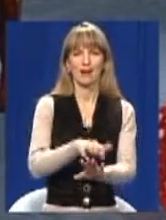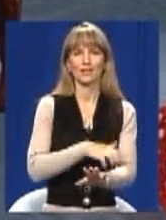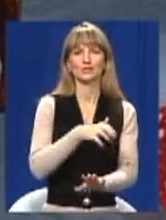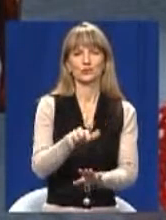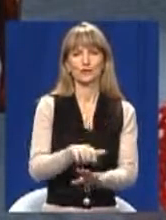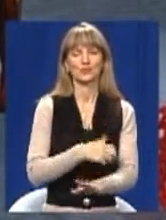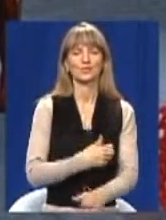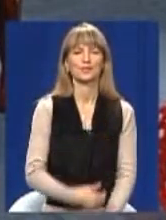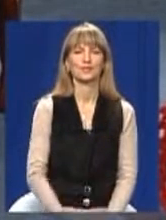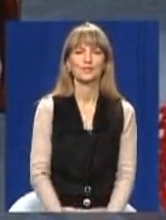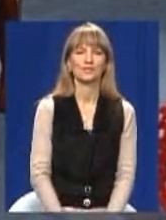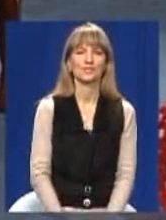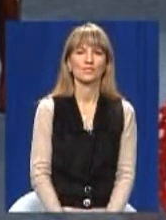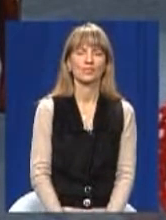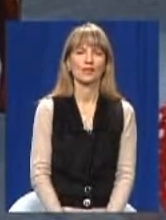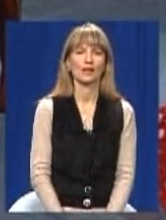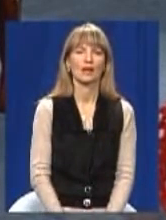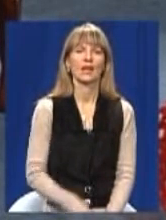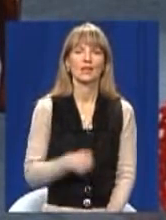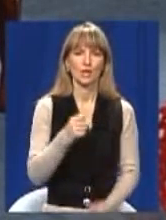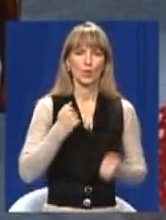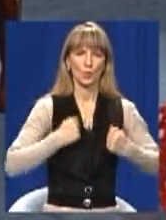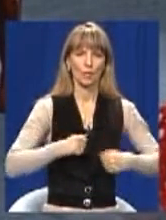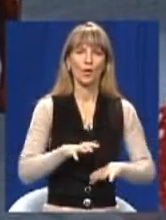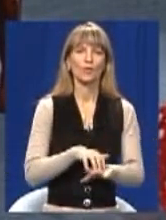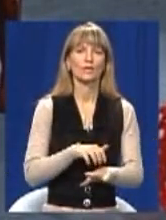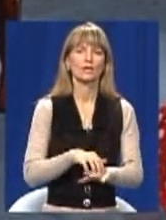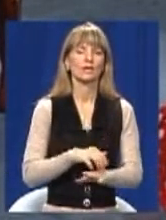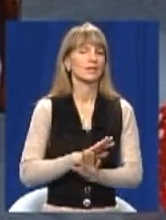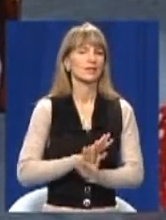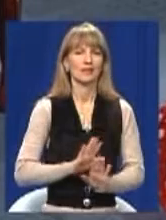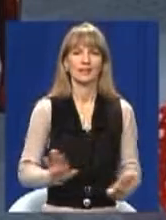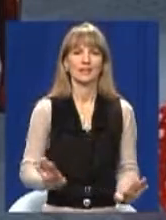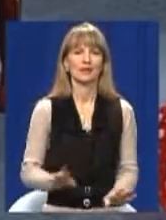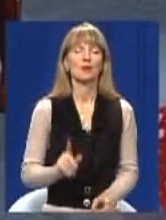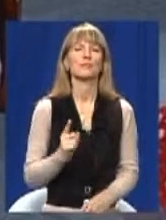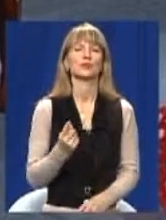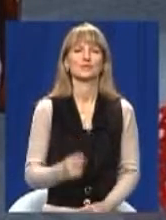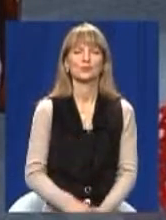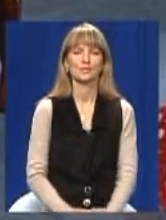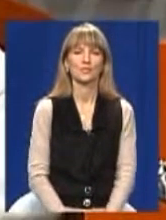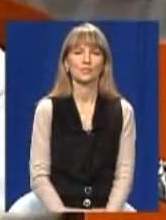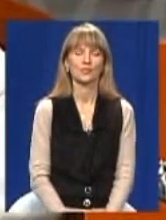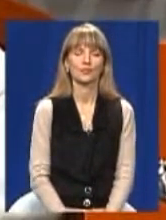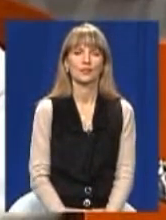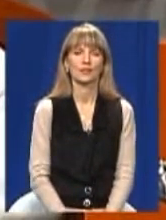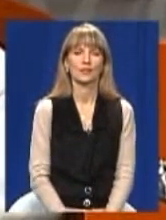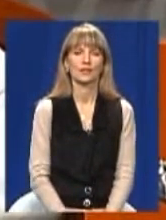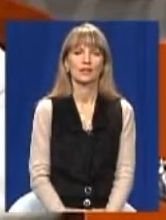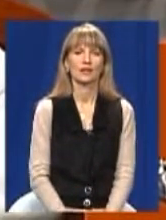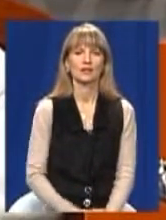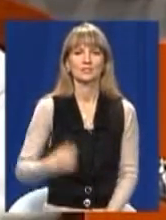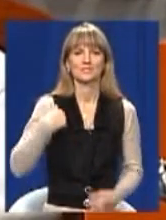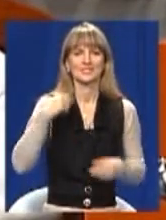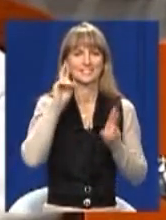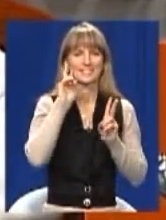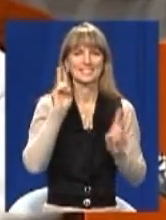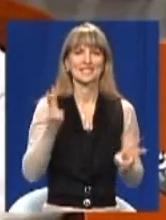Розчісую. Береш розчіску і розчісуєш. Да. А чи купаєш ти котиків? Ні. Чому? Не